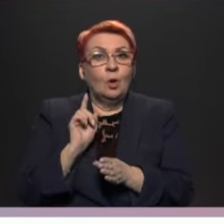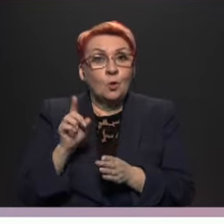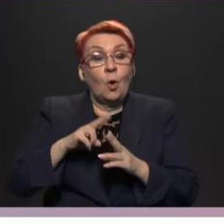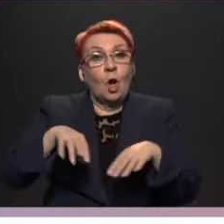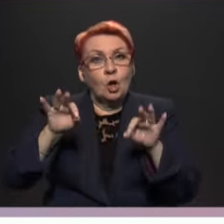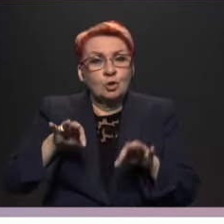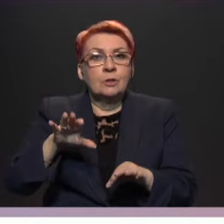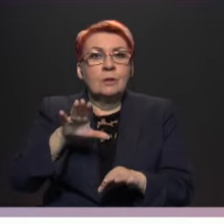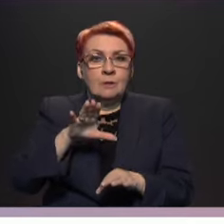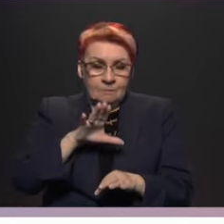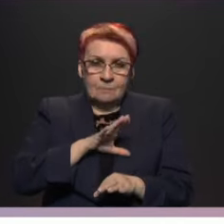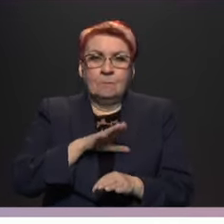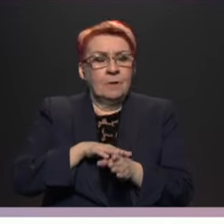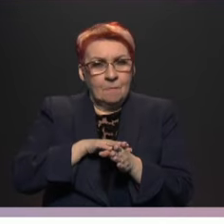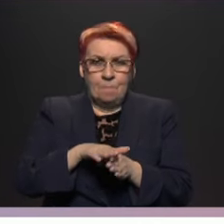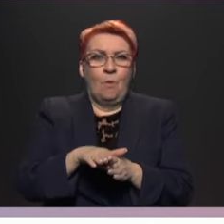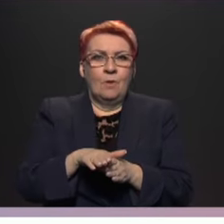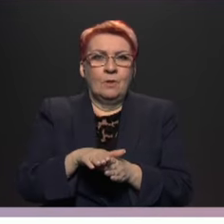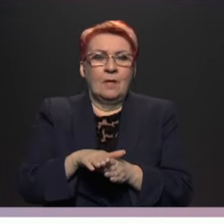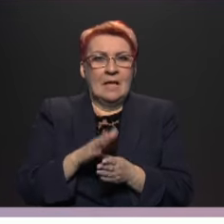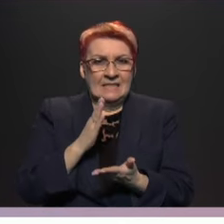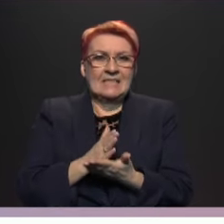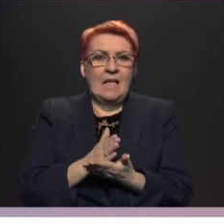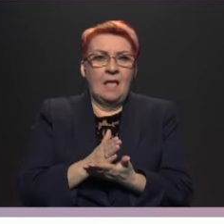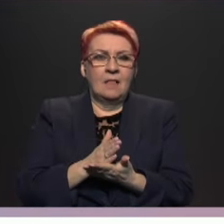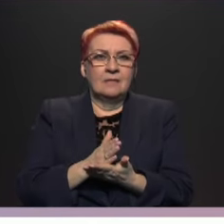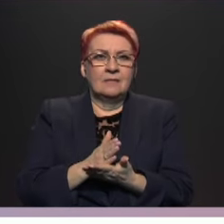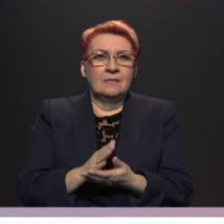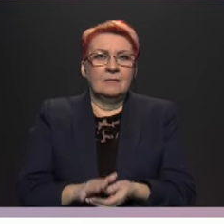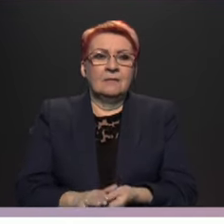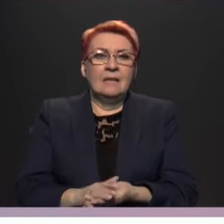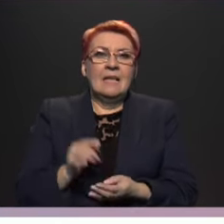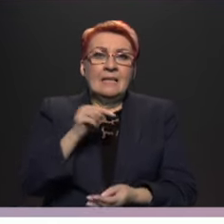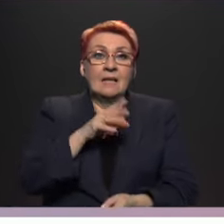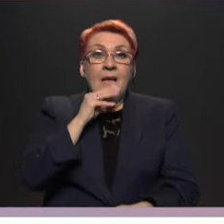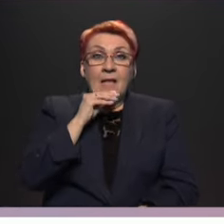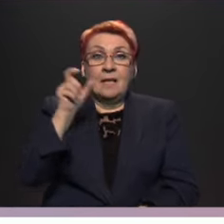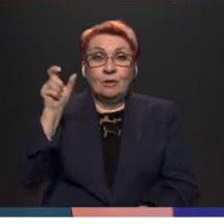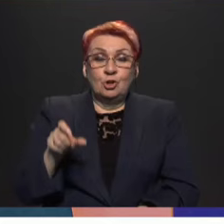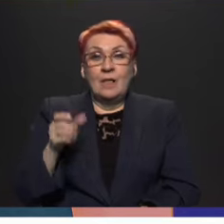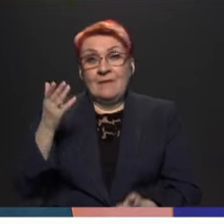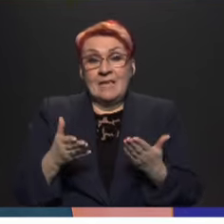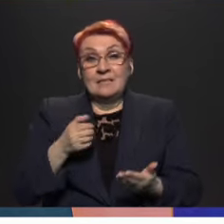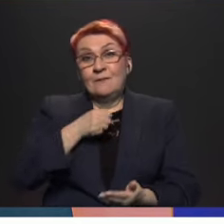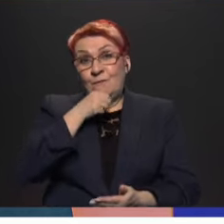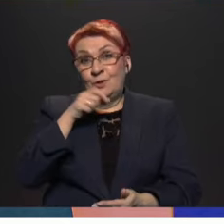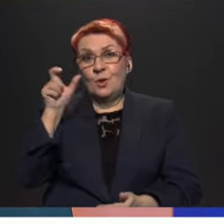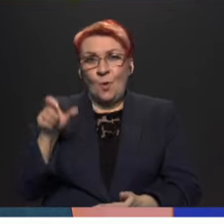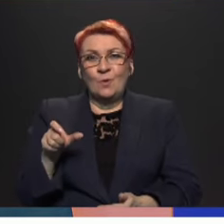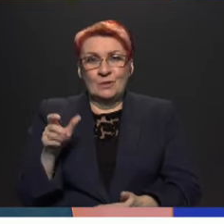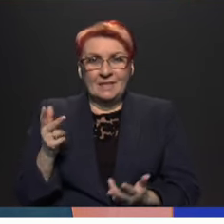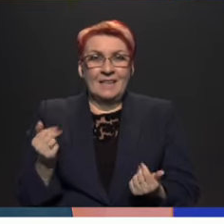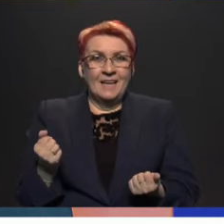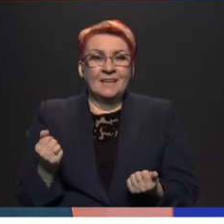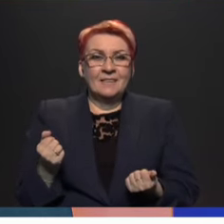было, состоялось, да, и тогда, когда человек, да, если взрослый, да,